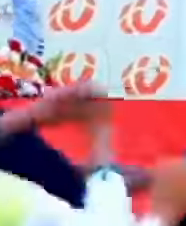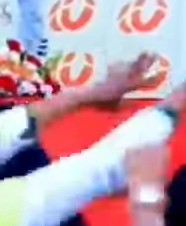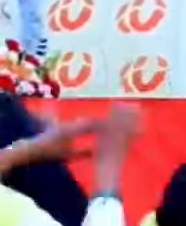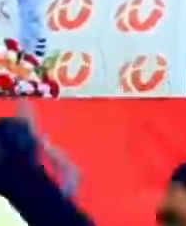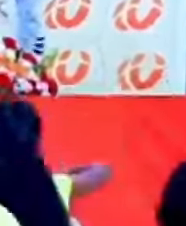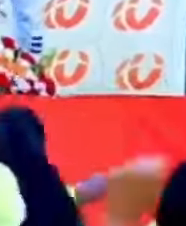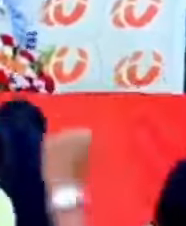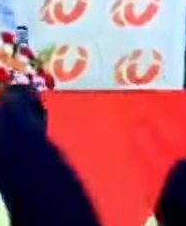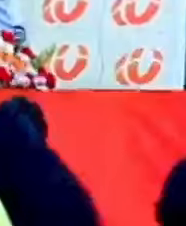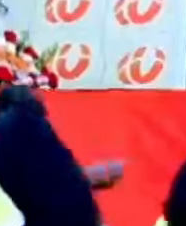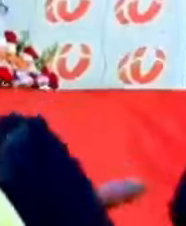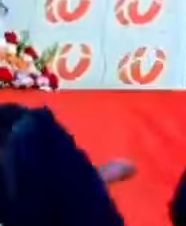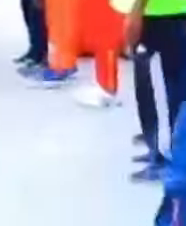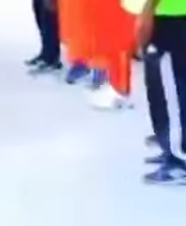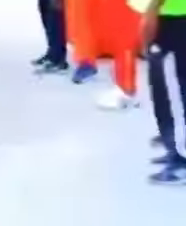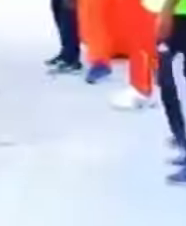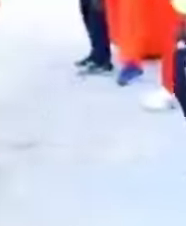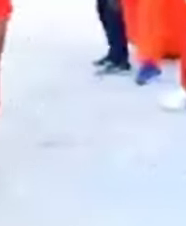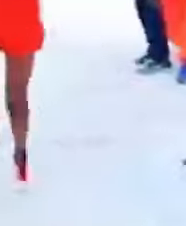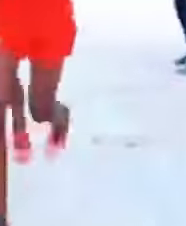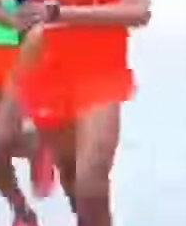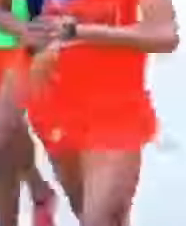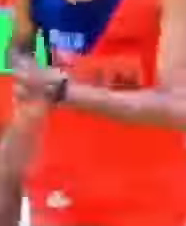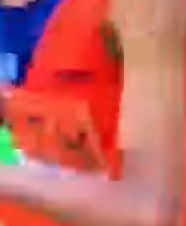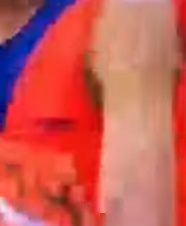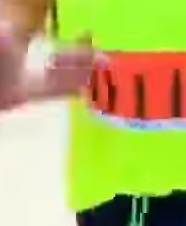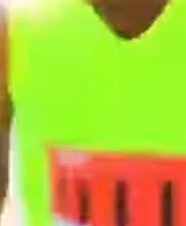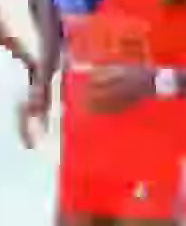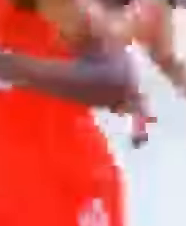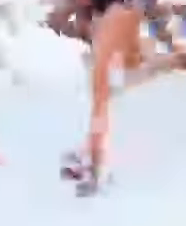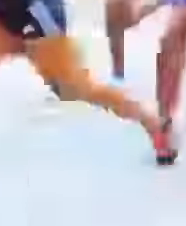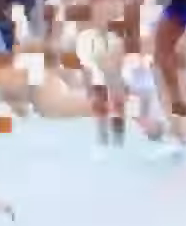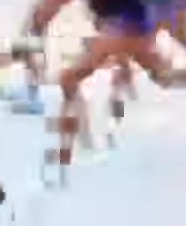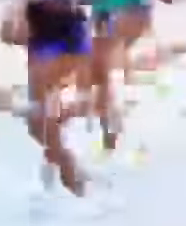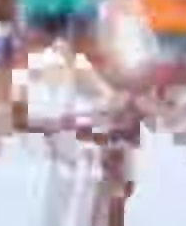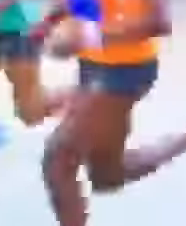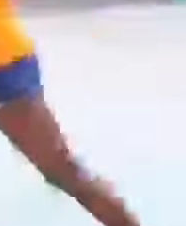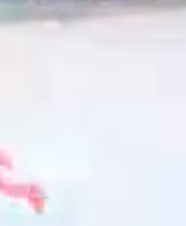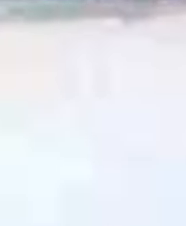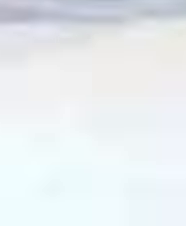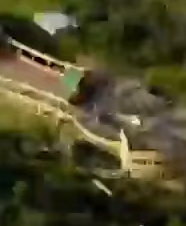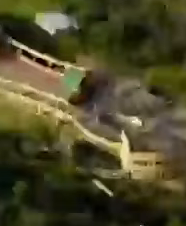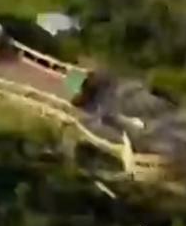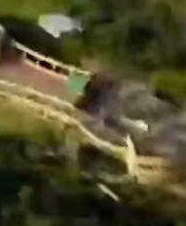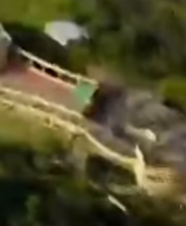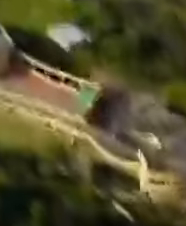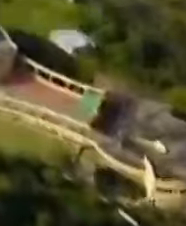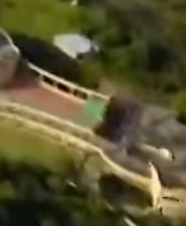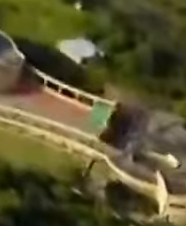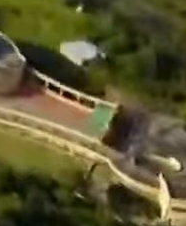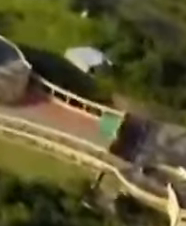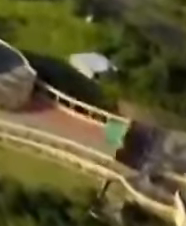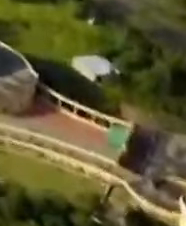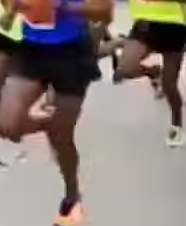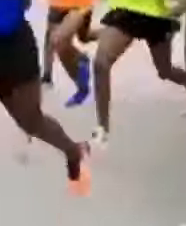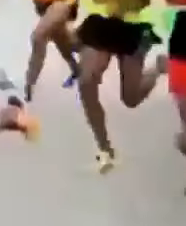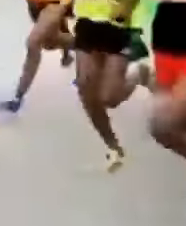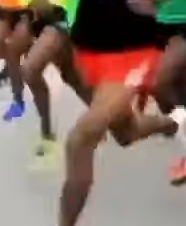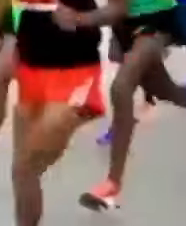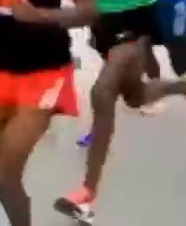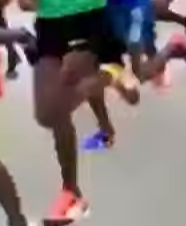ወጋገና ተናጉያ 5 ኪሎ ሜትሮ ናይ ጎደናጉያ 10 ትክልተን ሐሰክ ካይዲዩ አበይ አብ ከተማ መቀለ ሐውልት